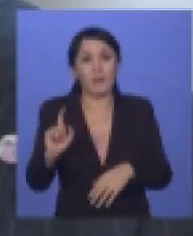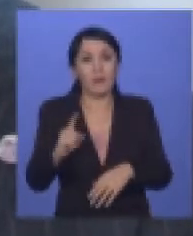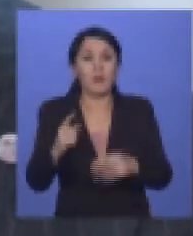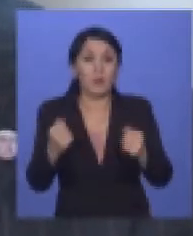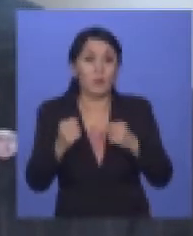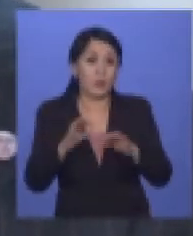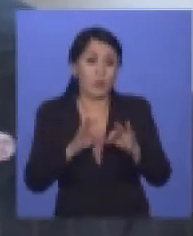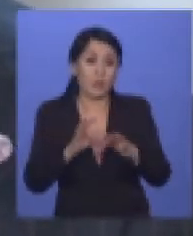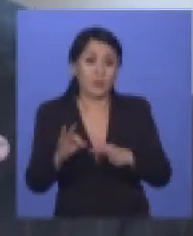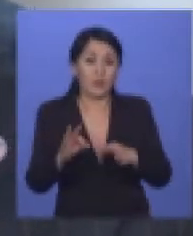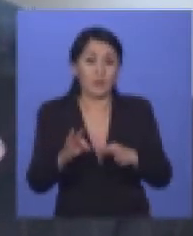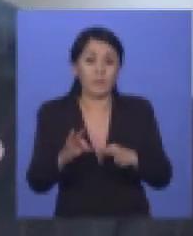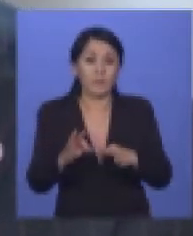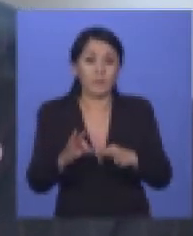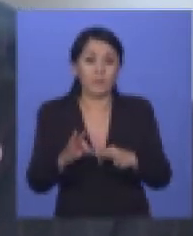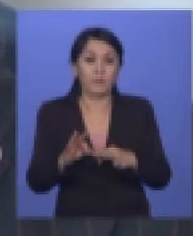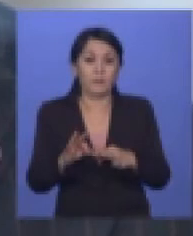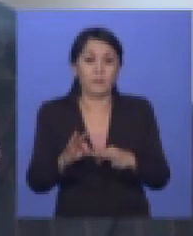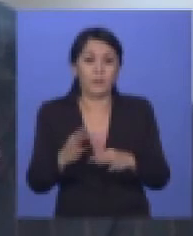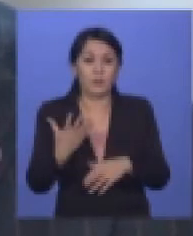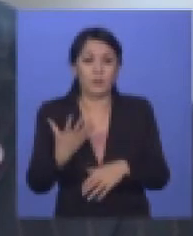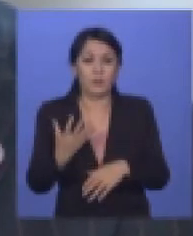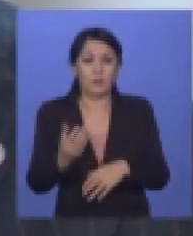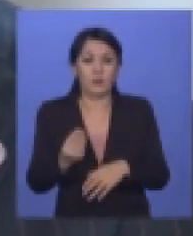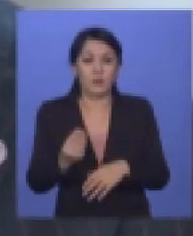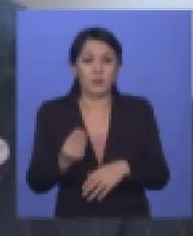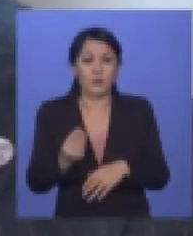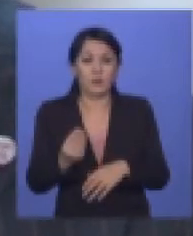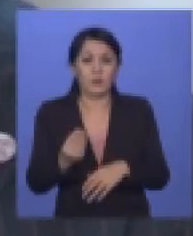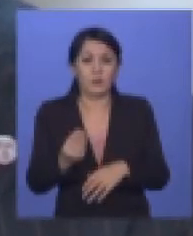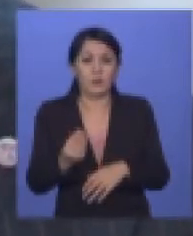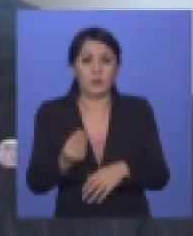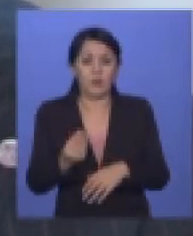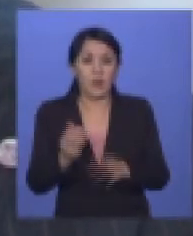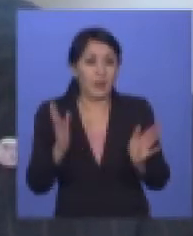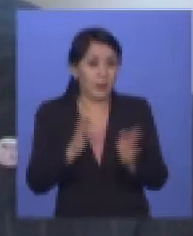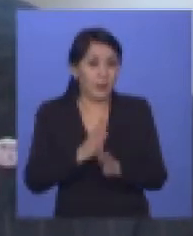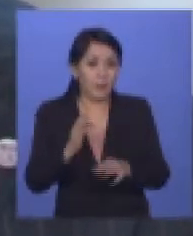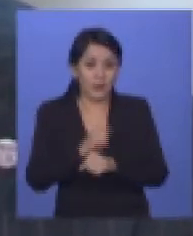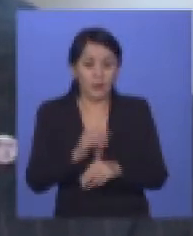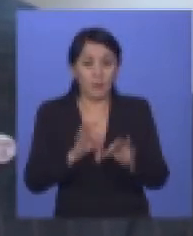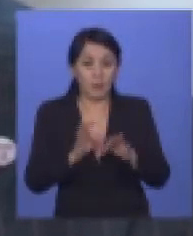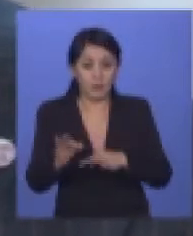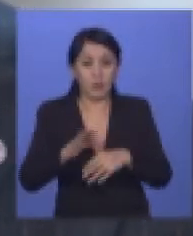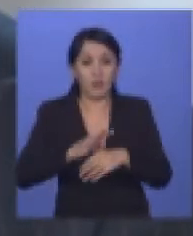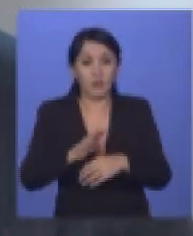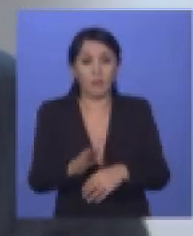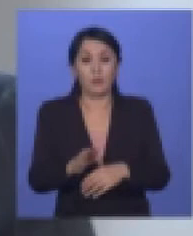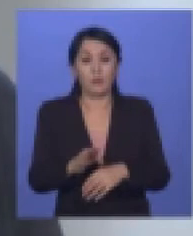спорт саласы және де табиғи ресурстарды басқару салалары бойынша өткізілді.